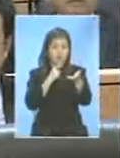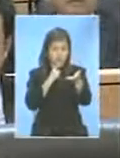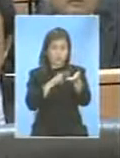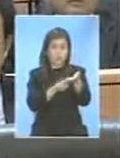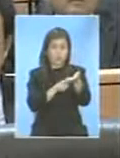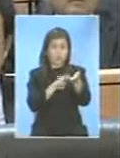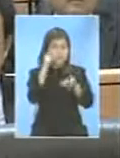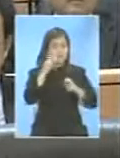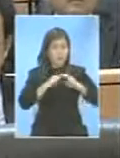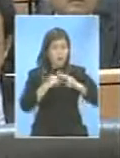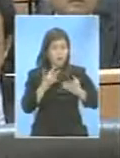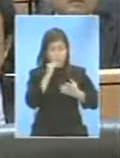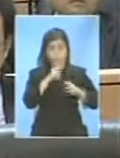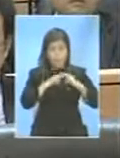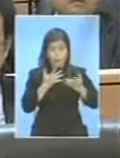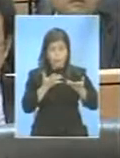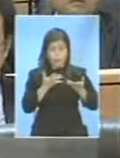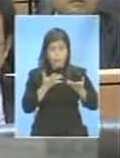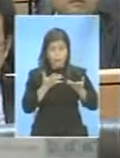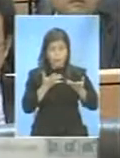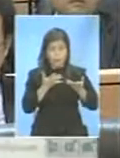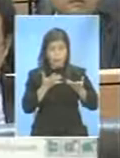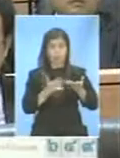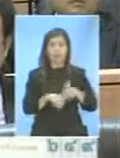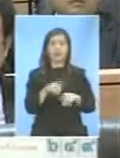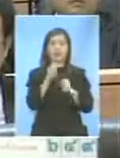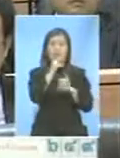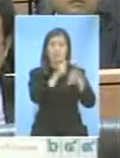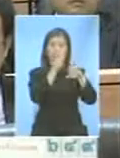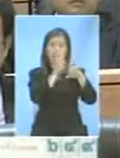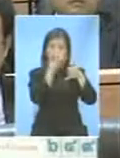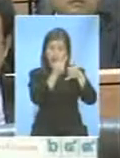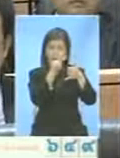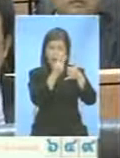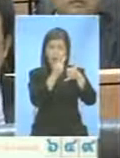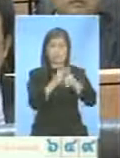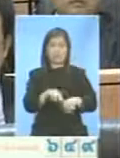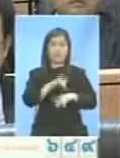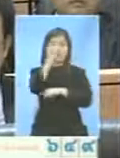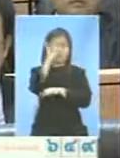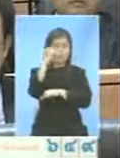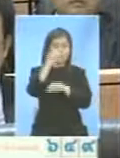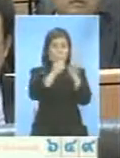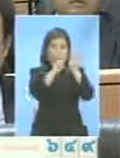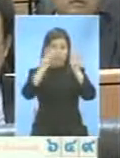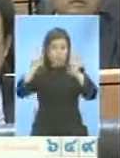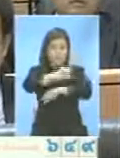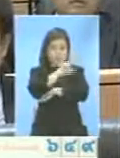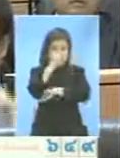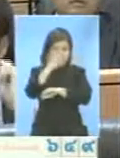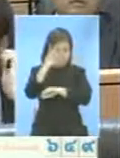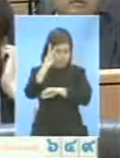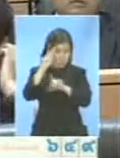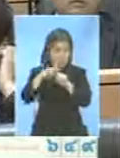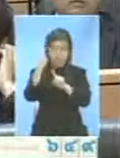ผมคิดไปเองหรือเปล่าครับพูดออกมาชัดๆลง YouTube วันที่26มกรา